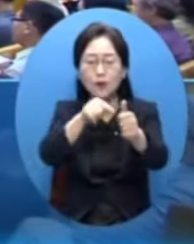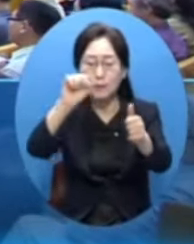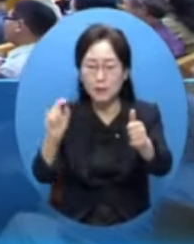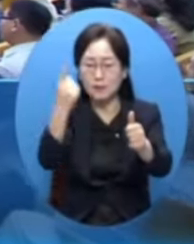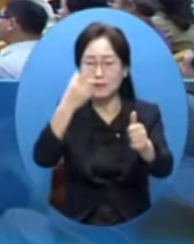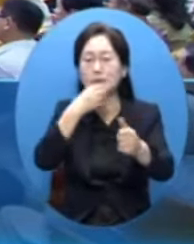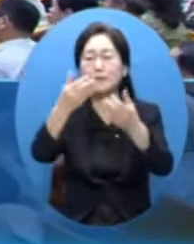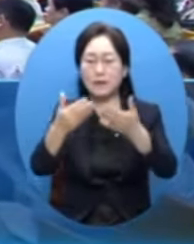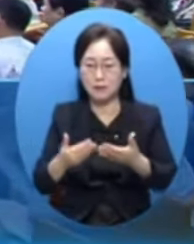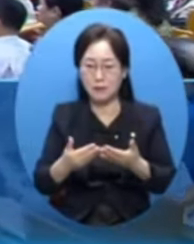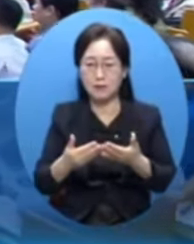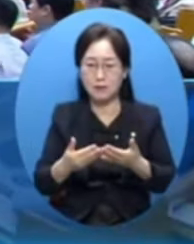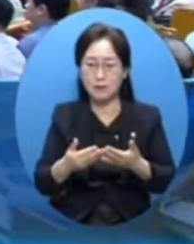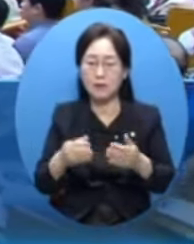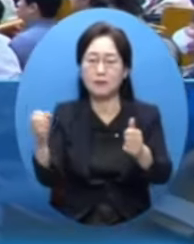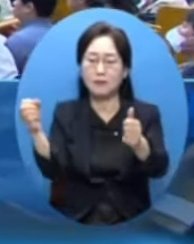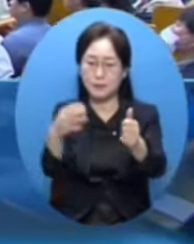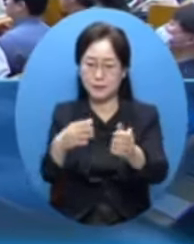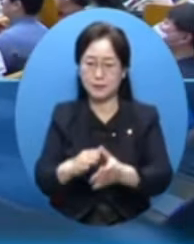것이라 하신지라